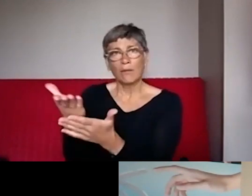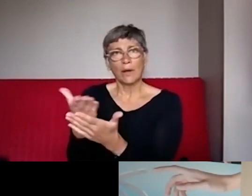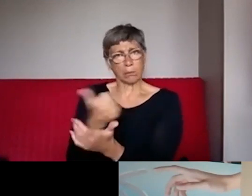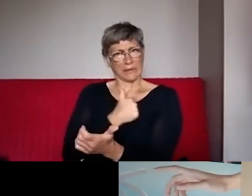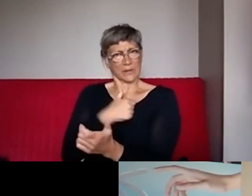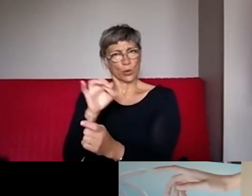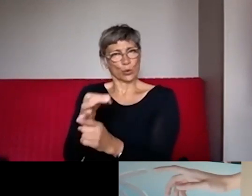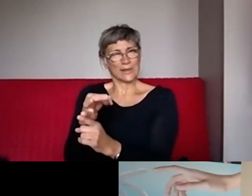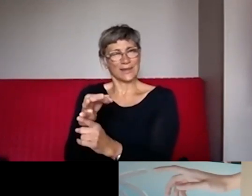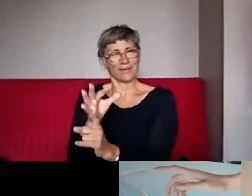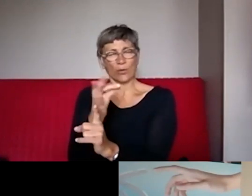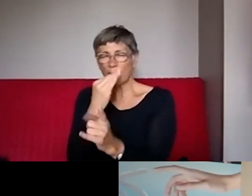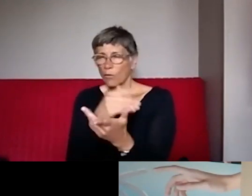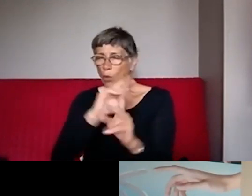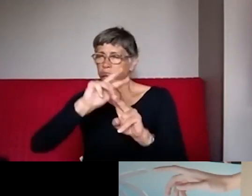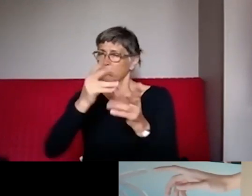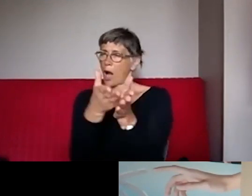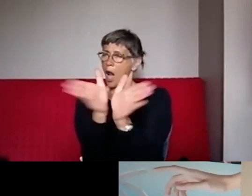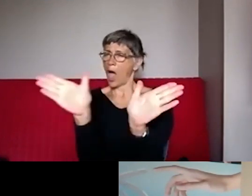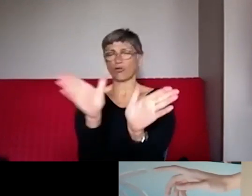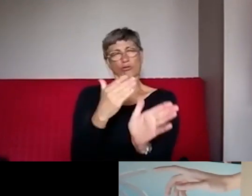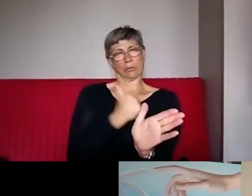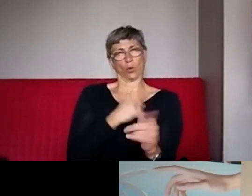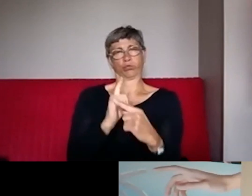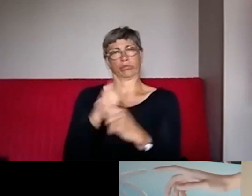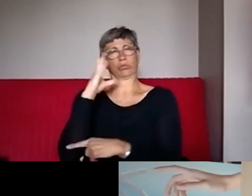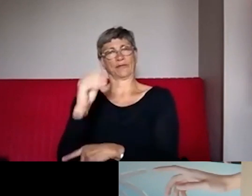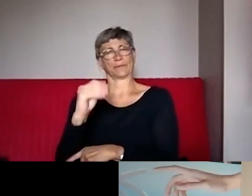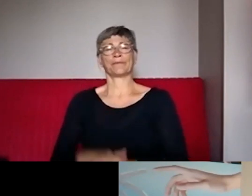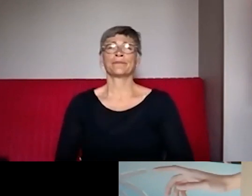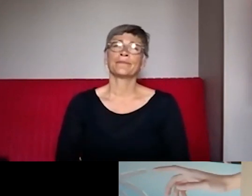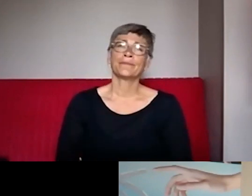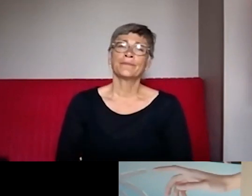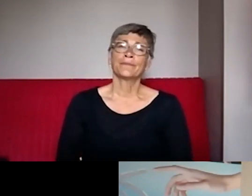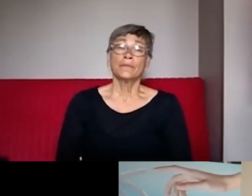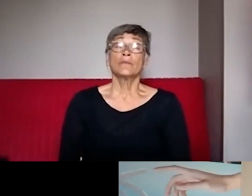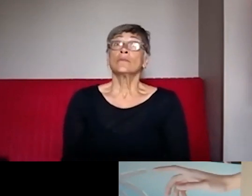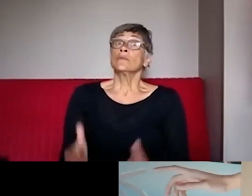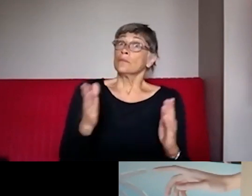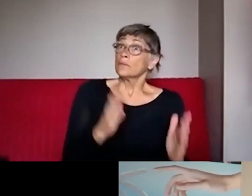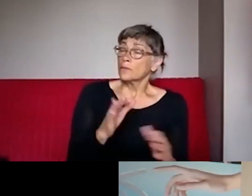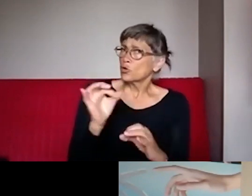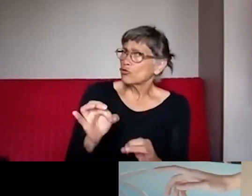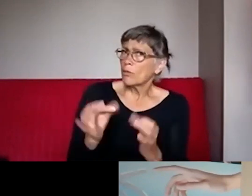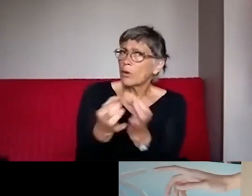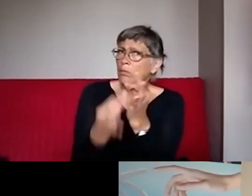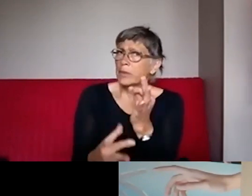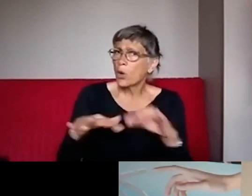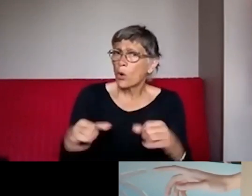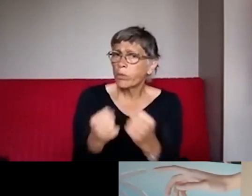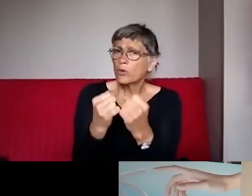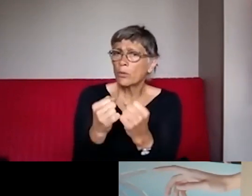parties, professionnelles et personnelles. Alors, justement, dans un bilan de compétences, est-ce qu'on exploite aussi la partie